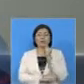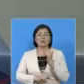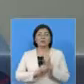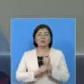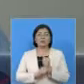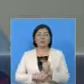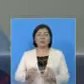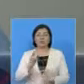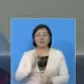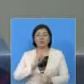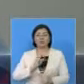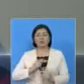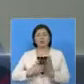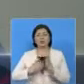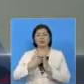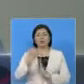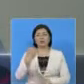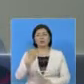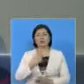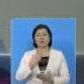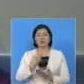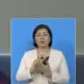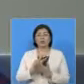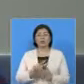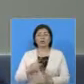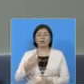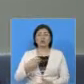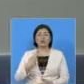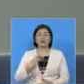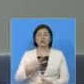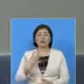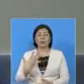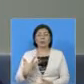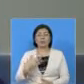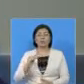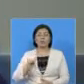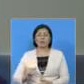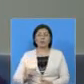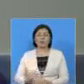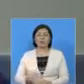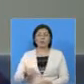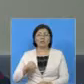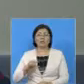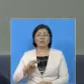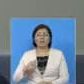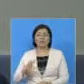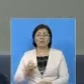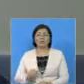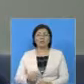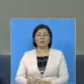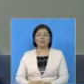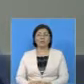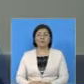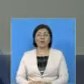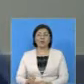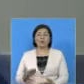қызметкерлердің айлығының өте жоғары дәрежеде біз көрдік. 125 600 теңге деп айтты. Кәсіподақ басшысы соған қарағанда